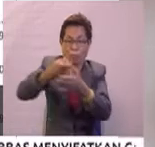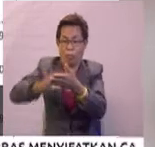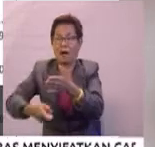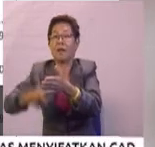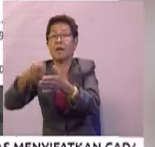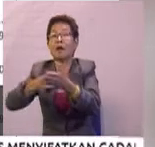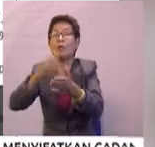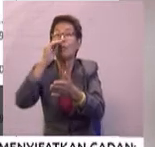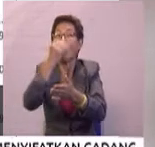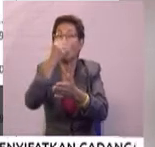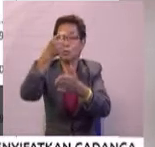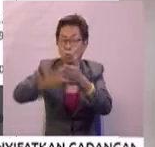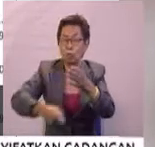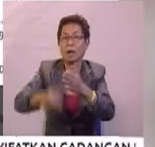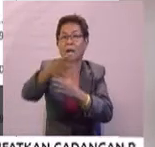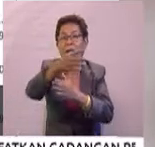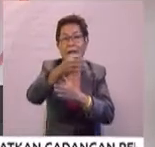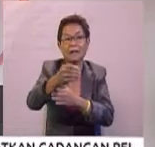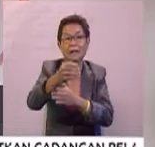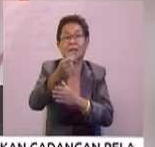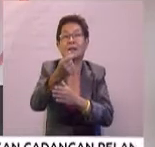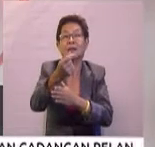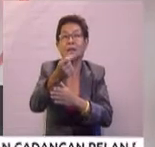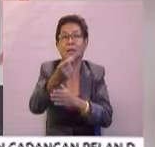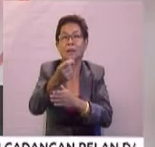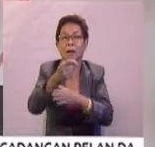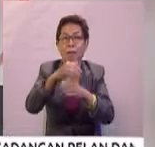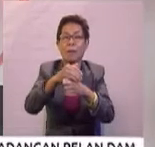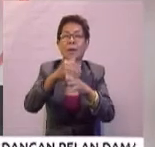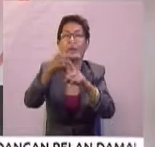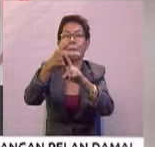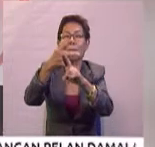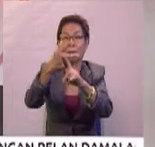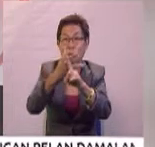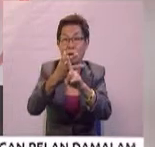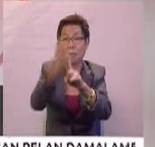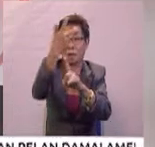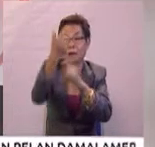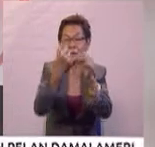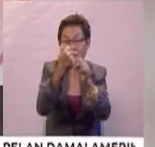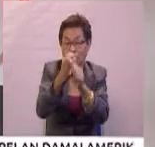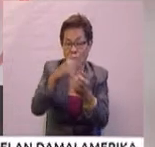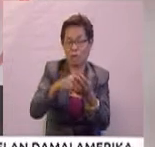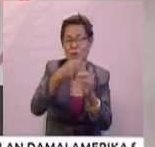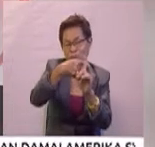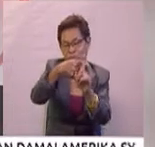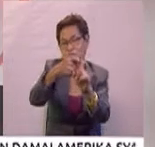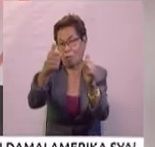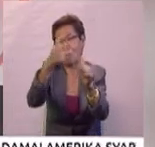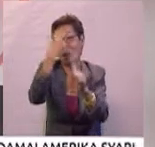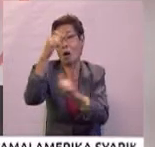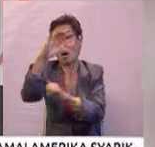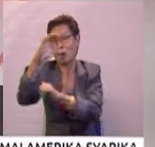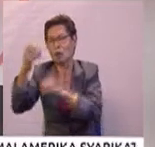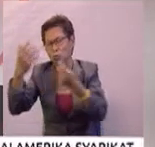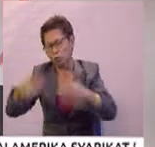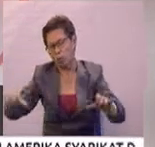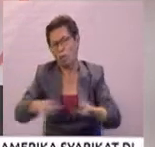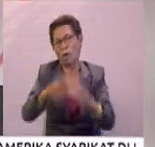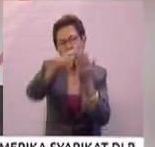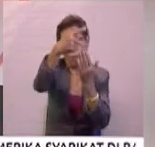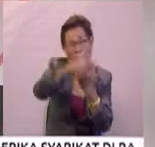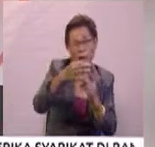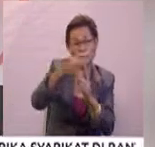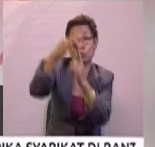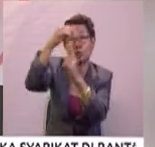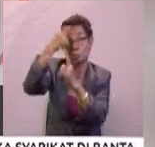cukai, pelunasan dan sus nilai EBITDA pada suku pertama tahun ini adalah positif. Ini kerana syarikat telah melaksanakan inisiatif